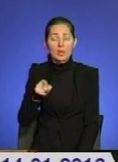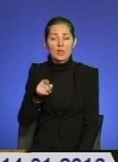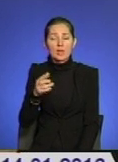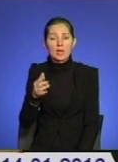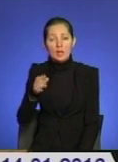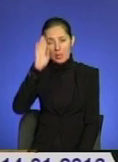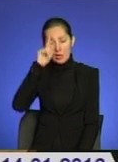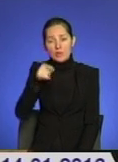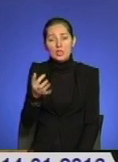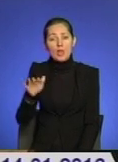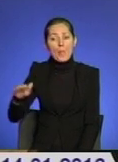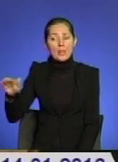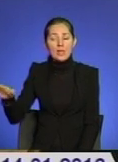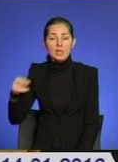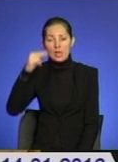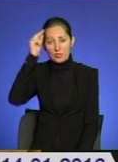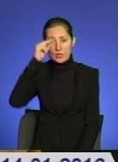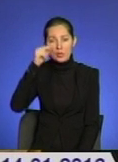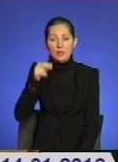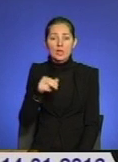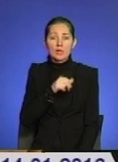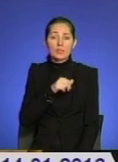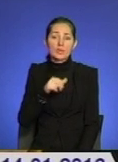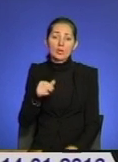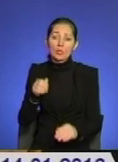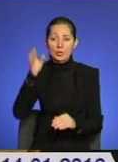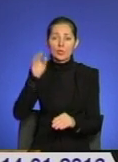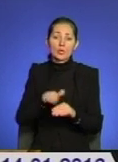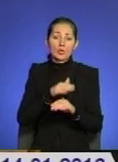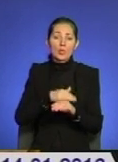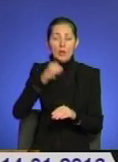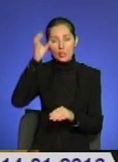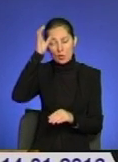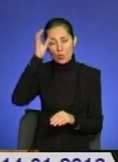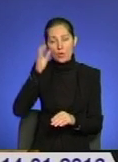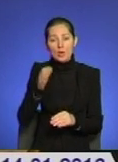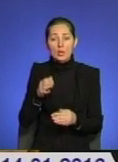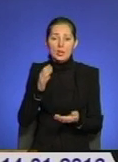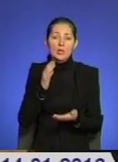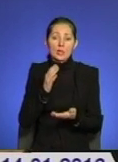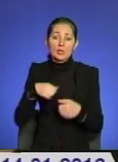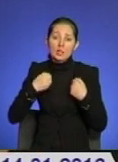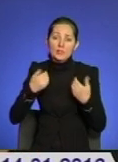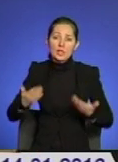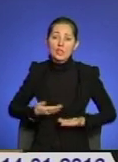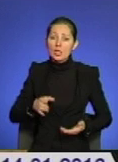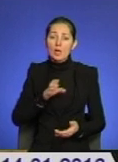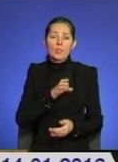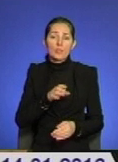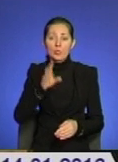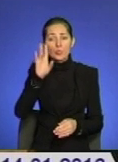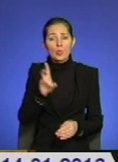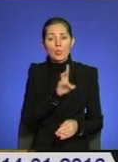малку привчався до самого такої добрих наук, старався жити побожним життям. Його сім'я, де